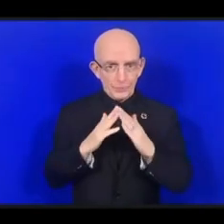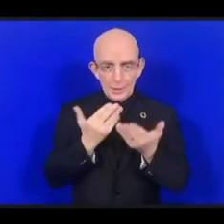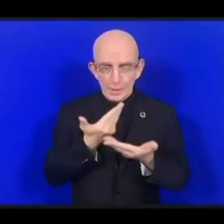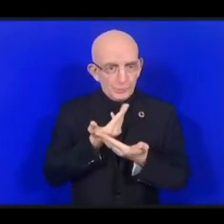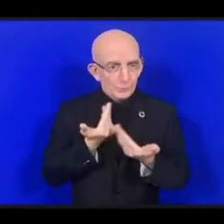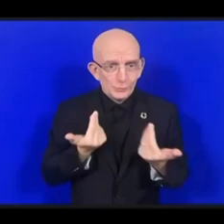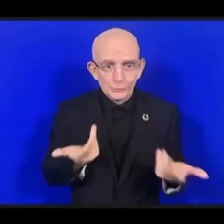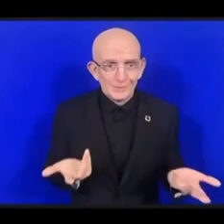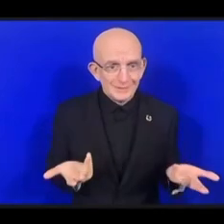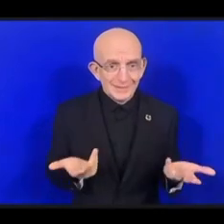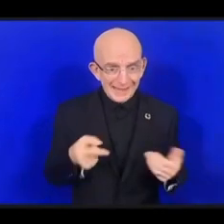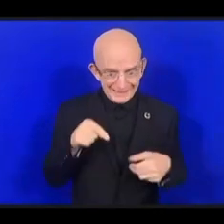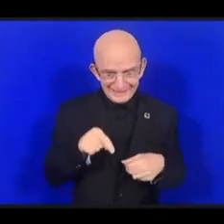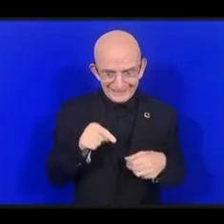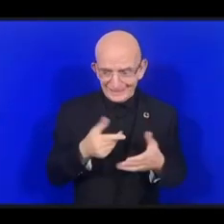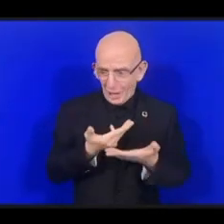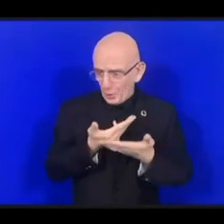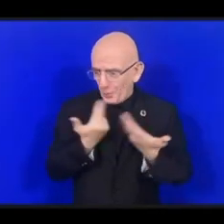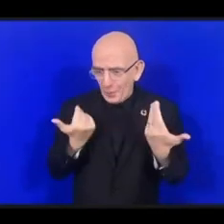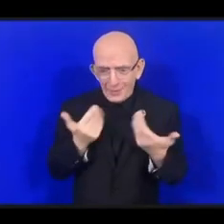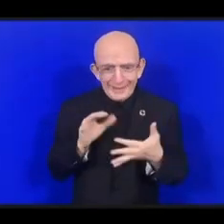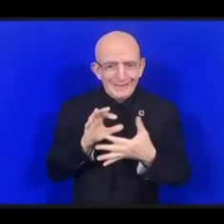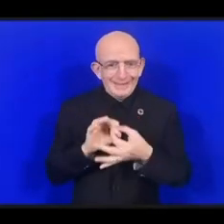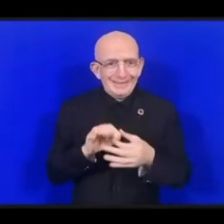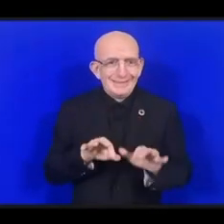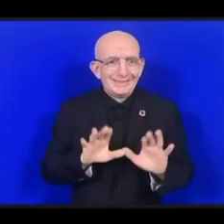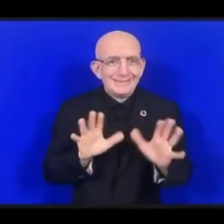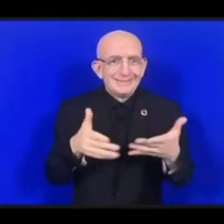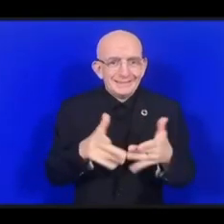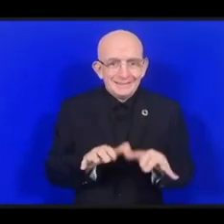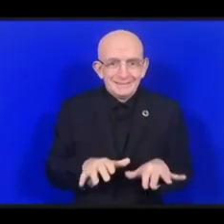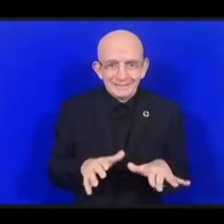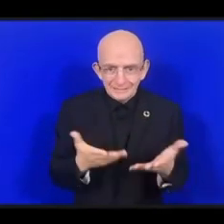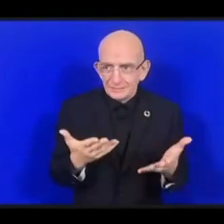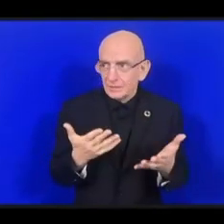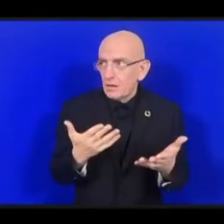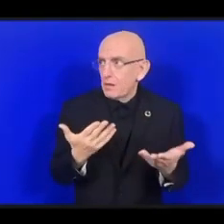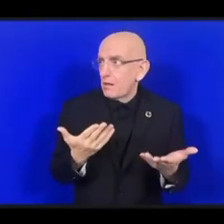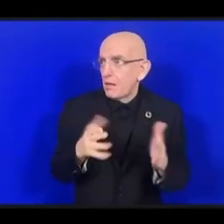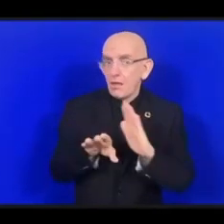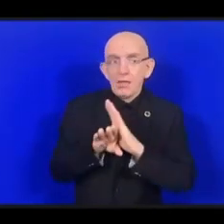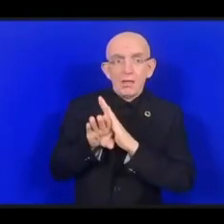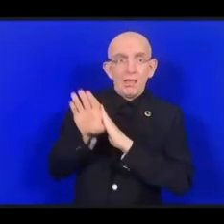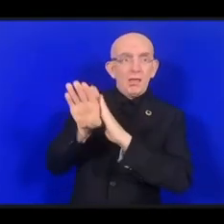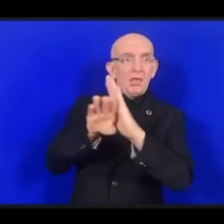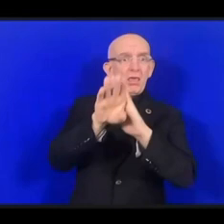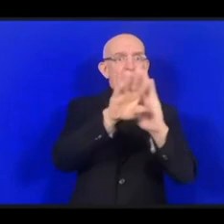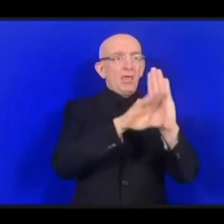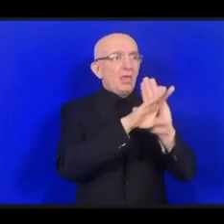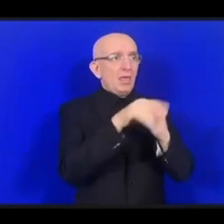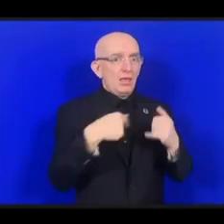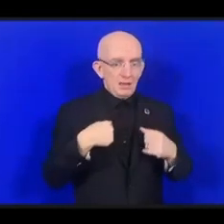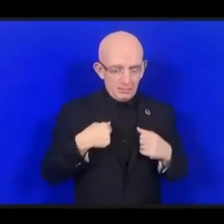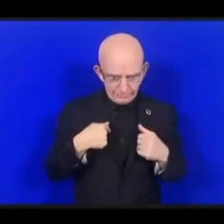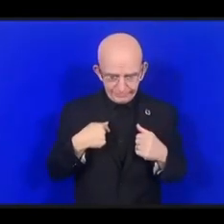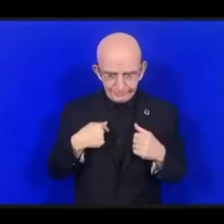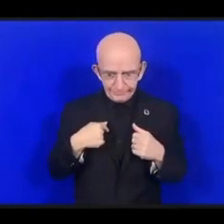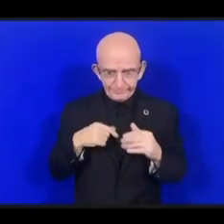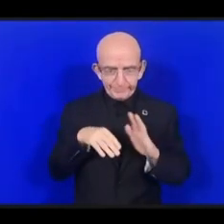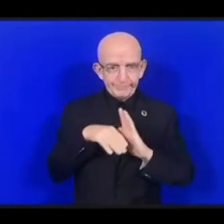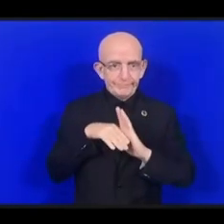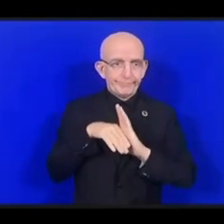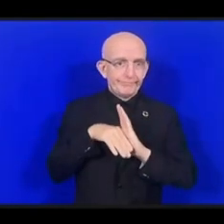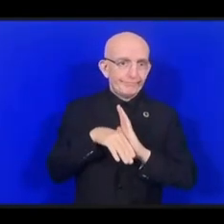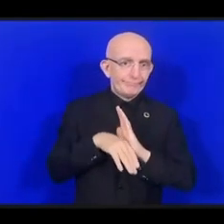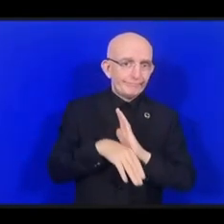权限呢，就上不了网，就会影响到个人的发展，小朋友的个人的发展，也会影响到人类的